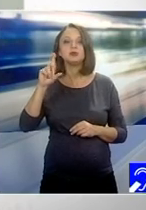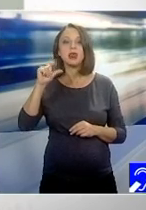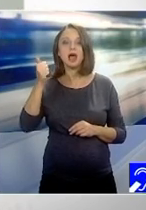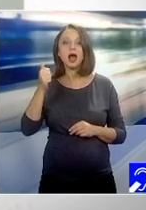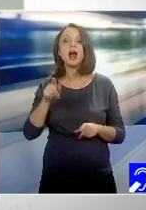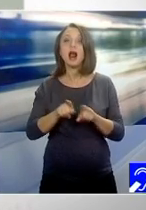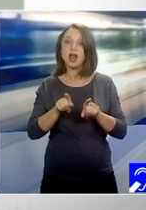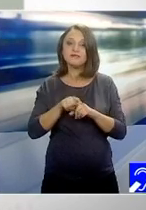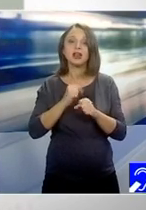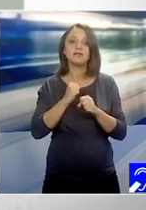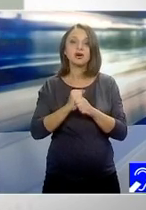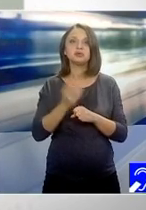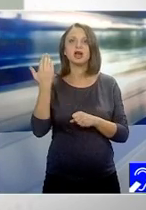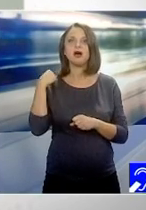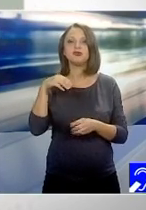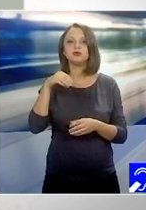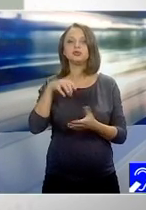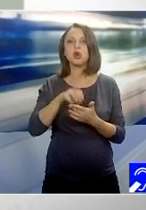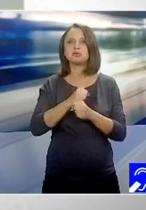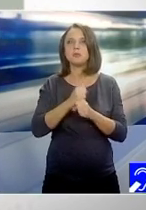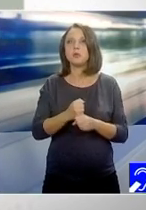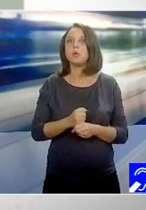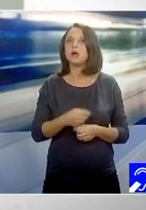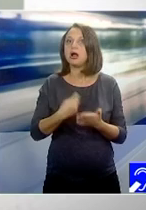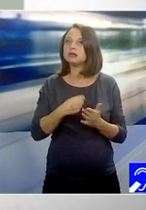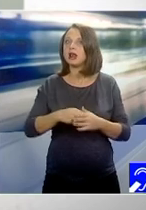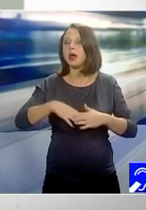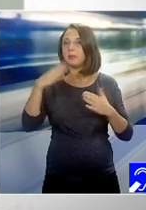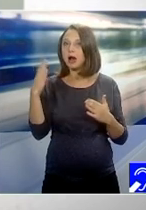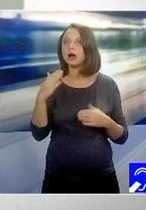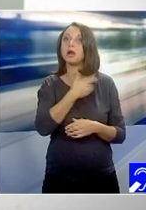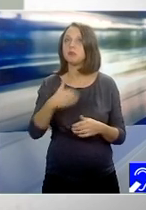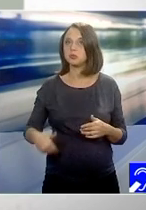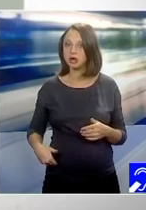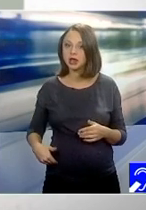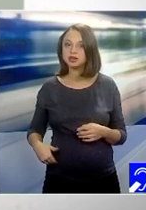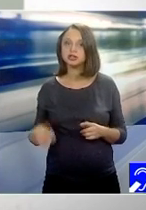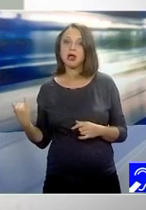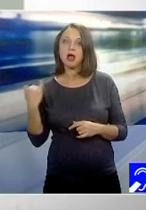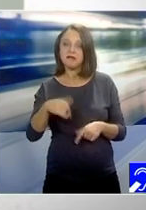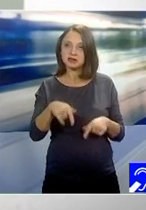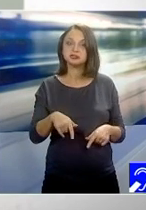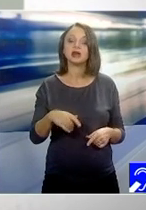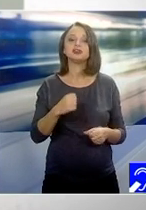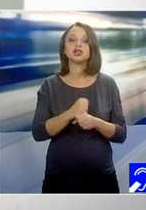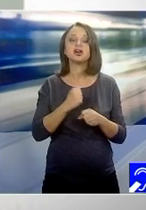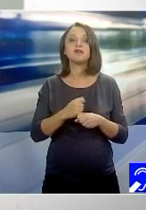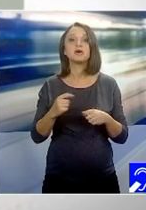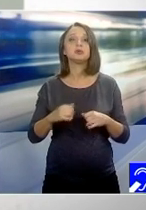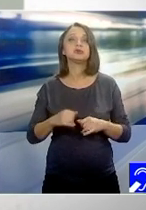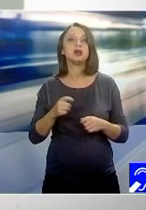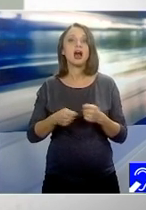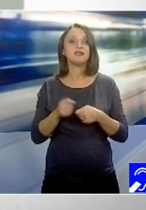job bine plătit la București de manager la o companie multinațională și a venit și și-a dezvoltat afacerea ei